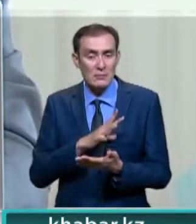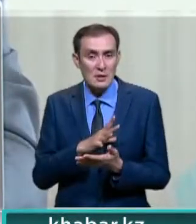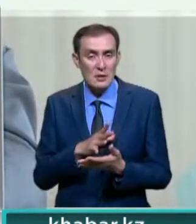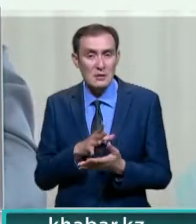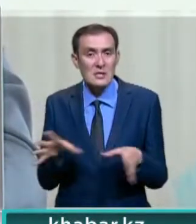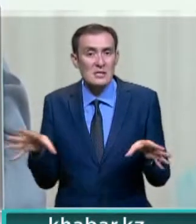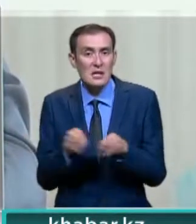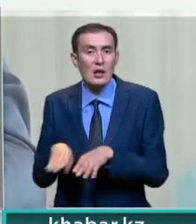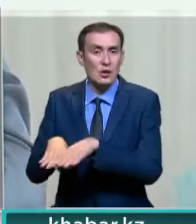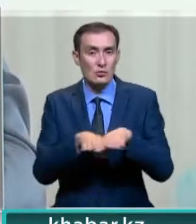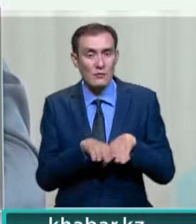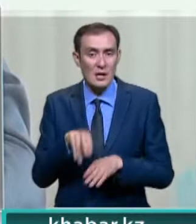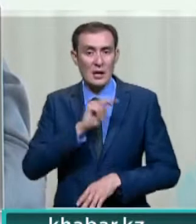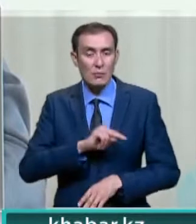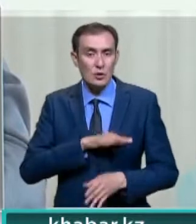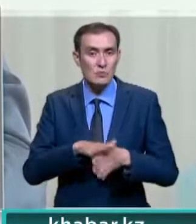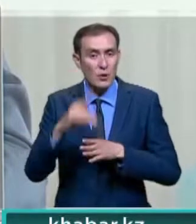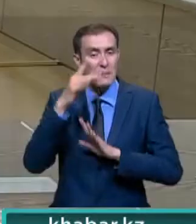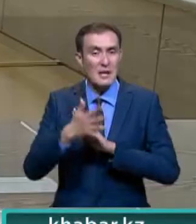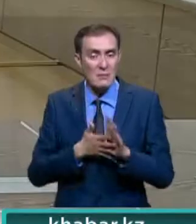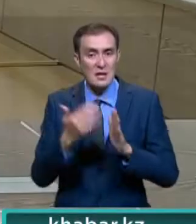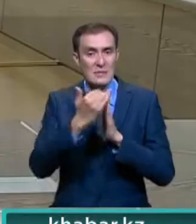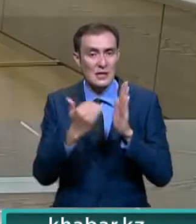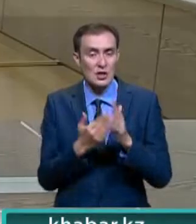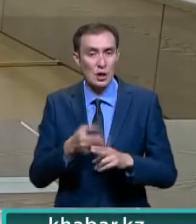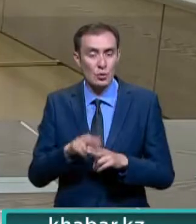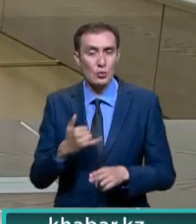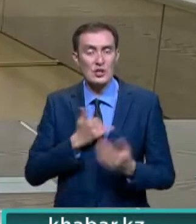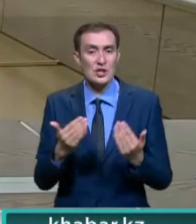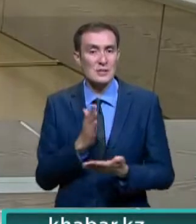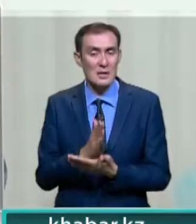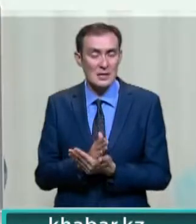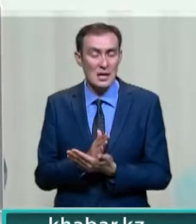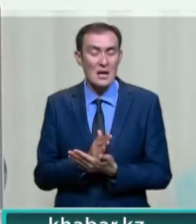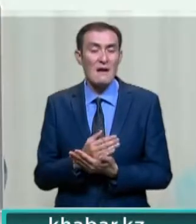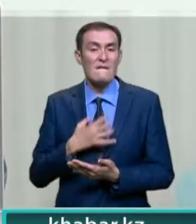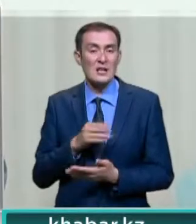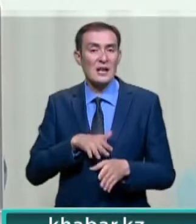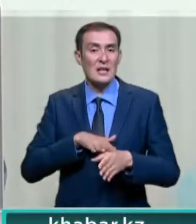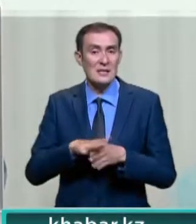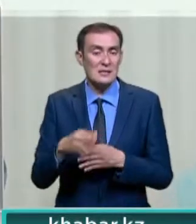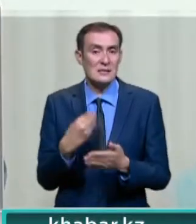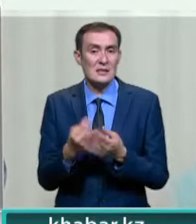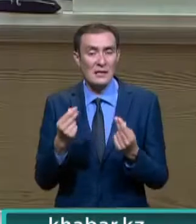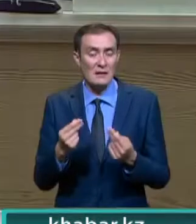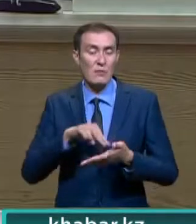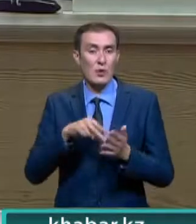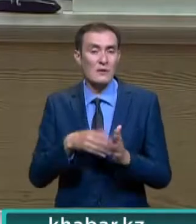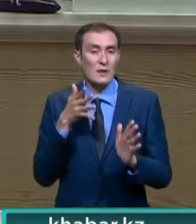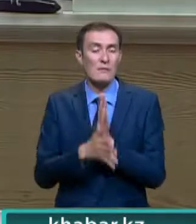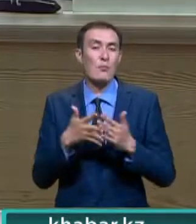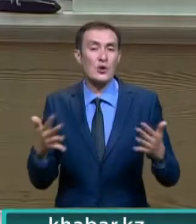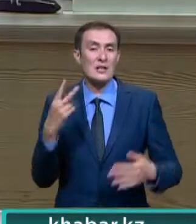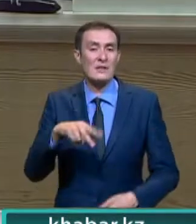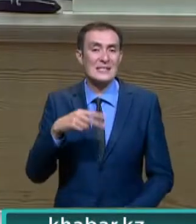согласованная работа с полным пониманием задач, которые стоят перед нами. Кстати, о важном, о затратах на реализацию нацпроектов планируется потратить